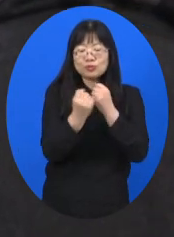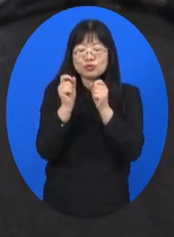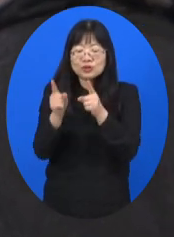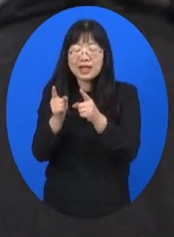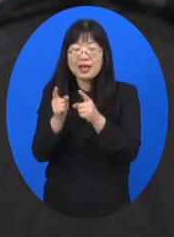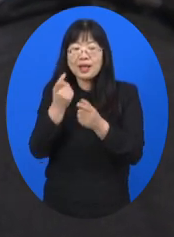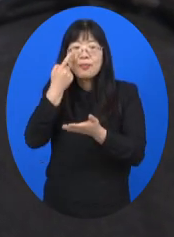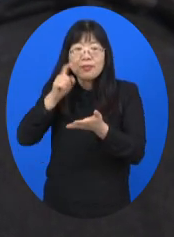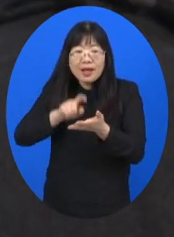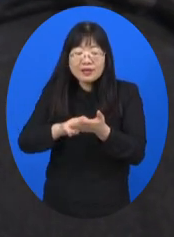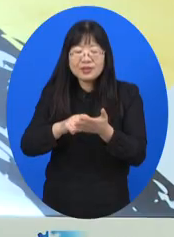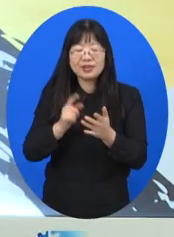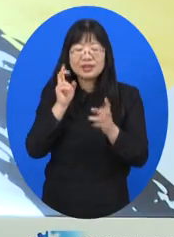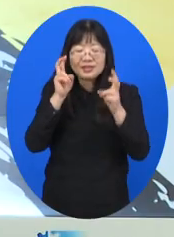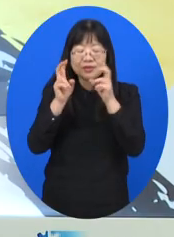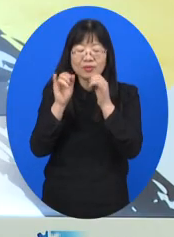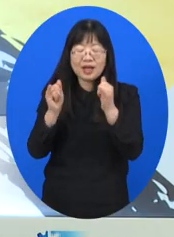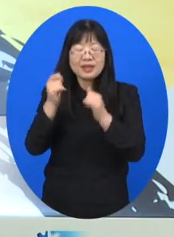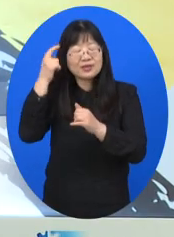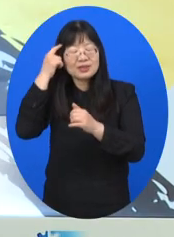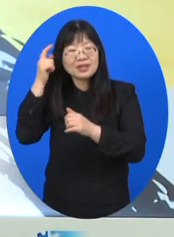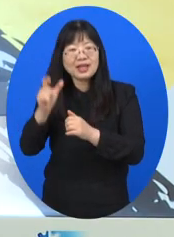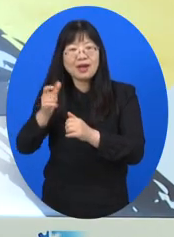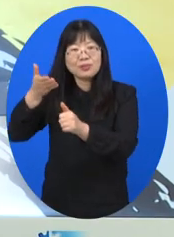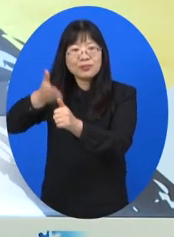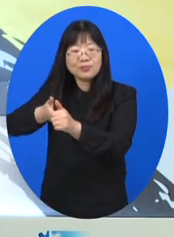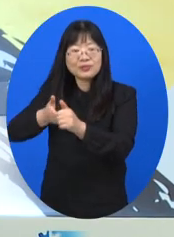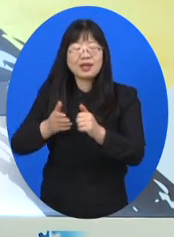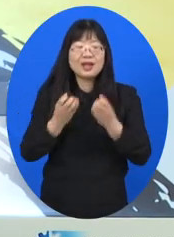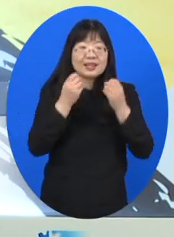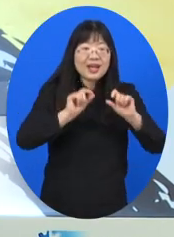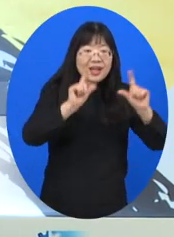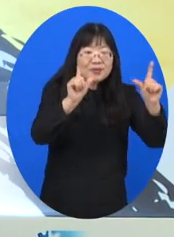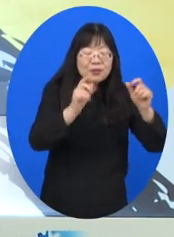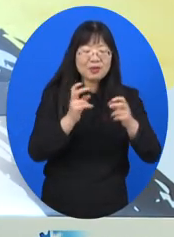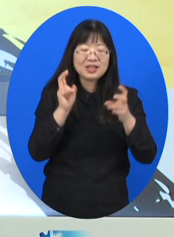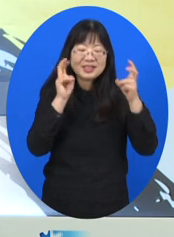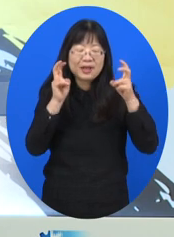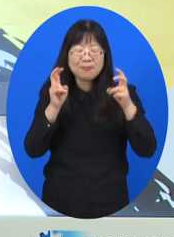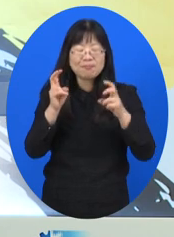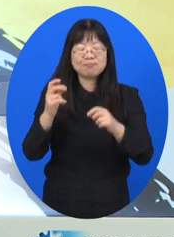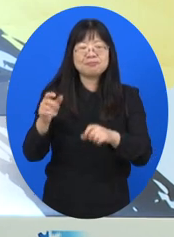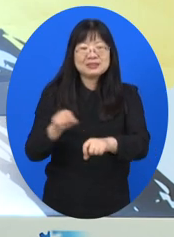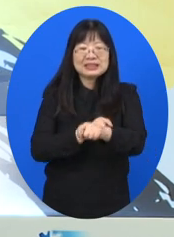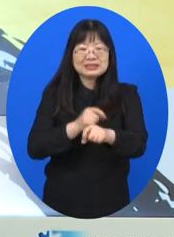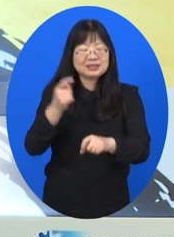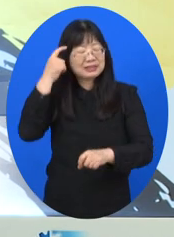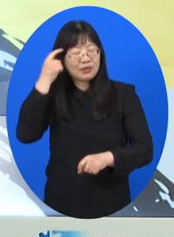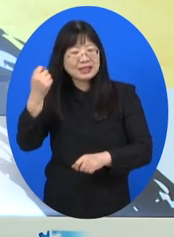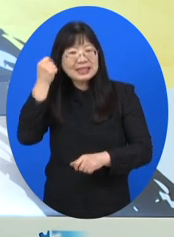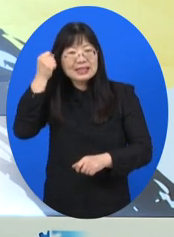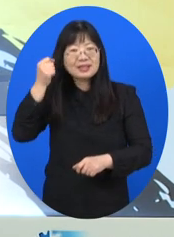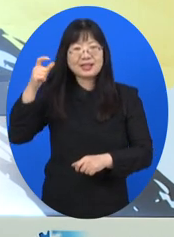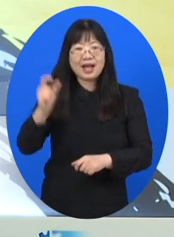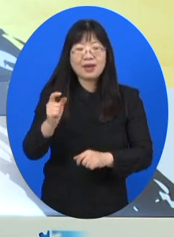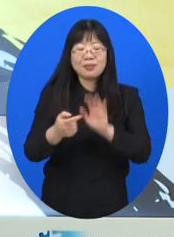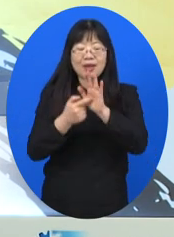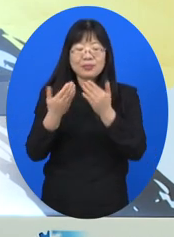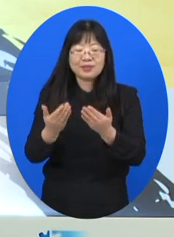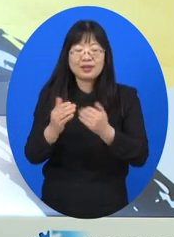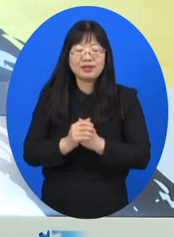정신을 강조했습니다. 새해에도 기업가 정신 마련해 주시기 바랍니다. 금년 도정하면서 미래